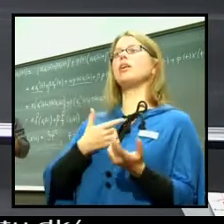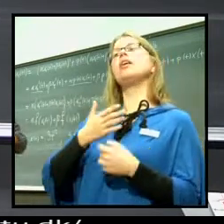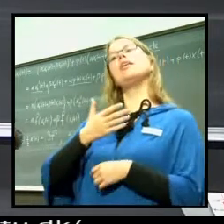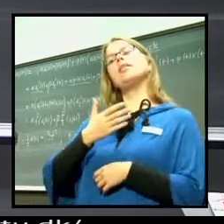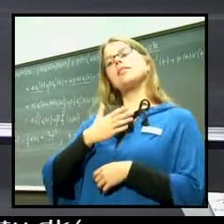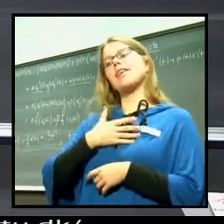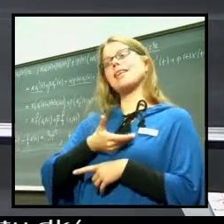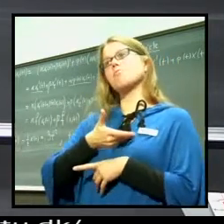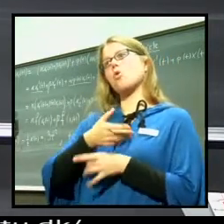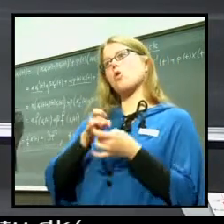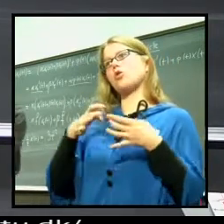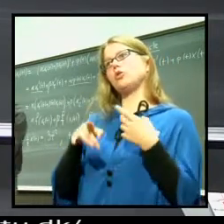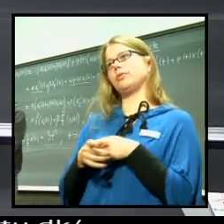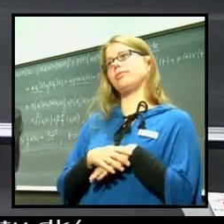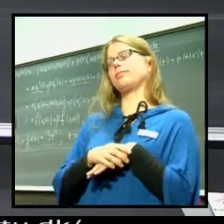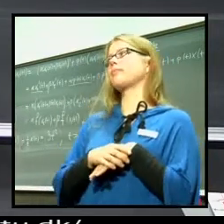Se,